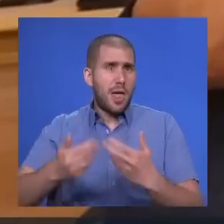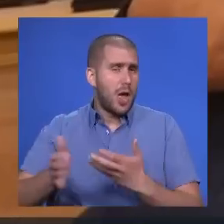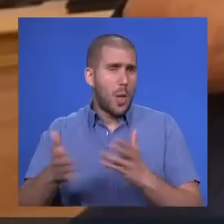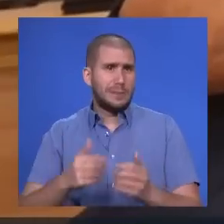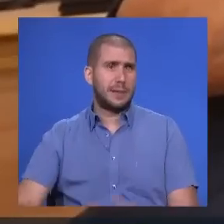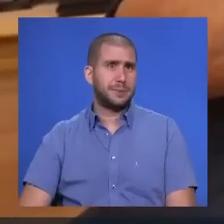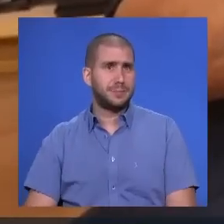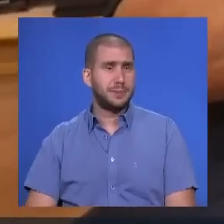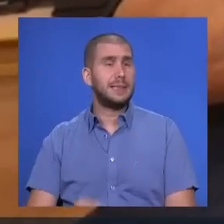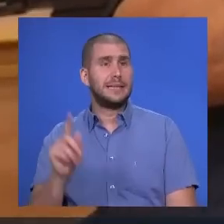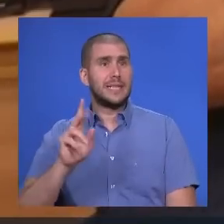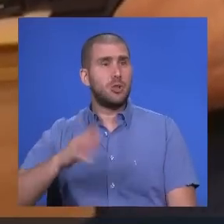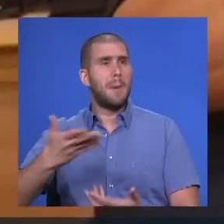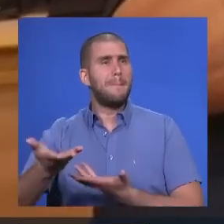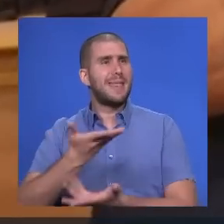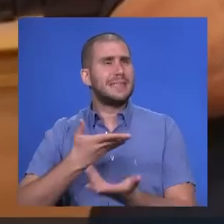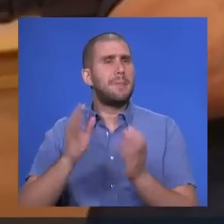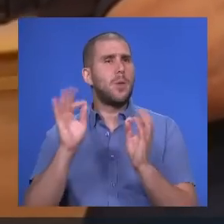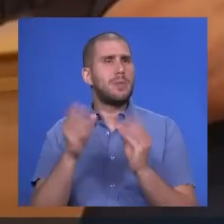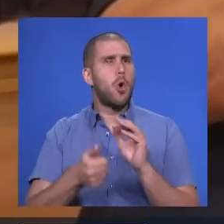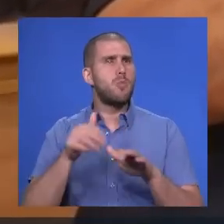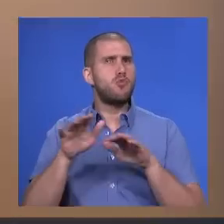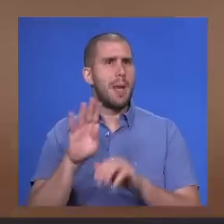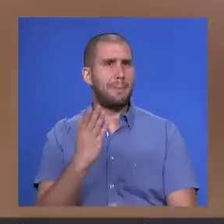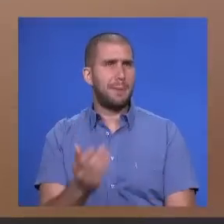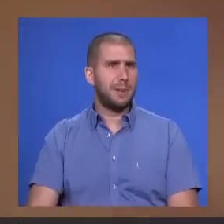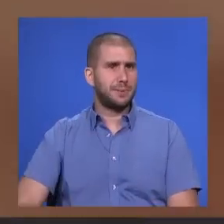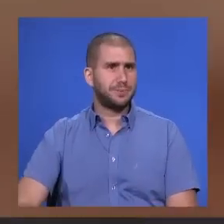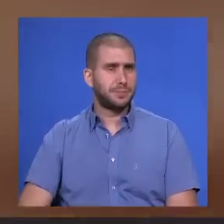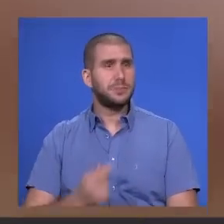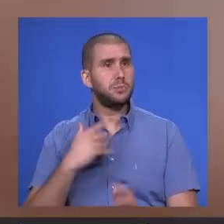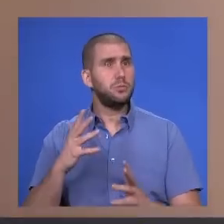בסדר. לזרקה יש מערכת יחסים מיוחדת עם ראש הממשלה נתניהו.